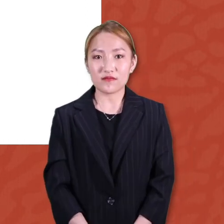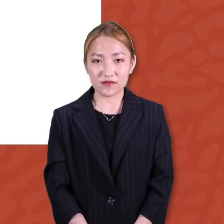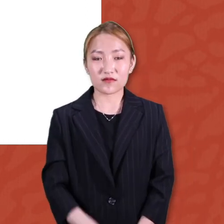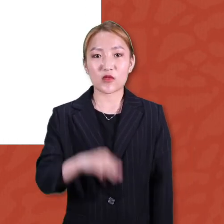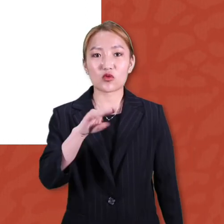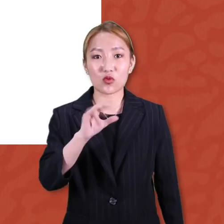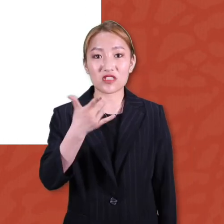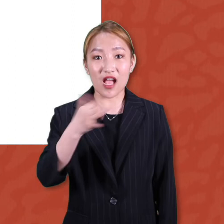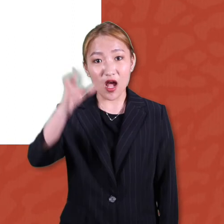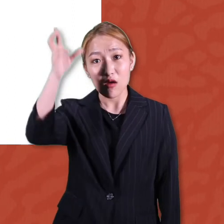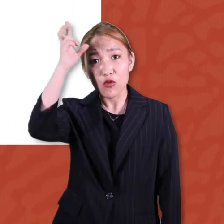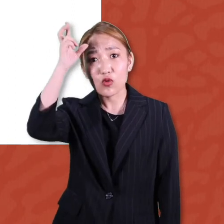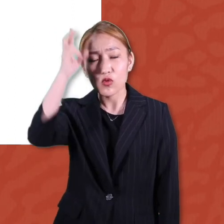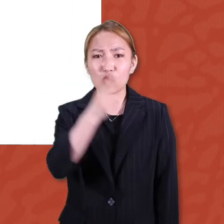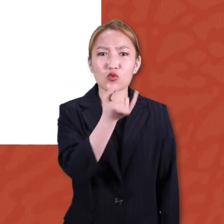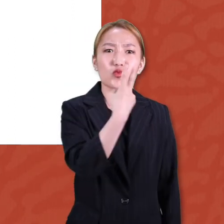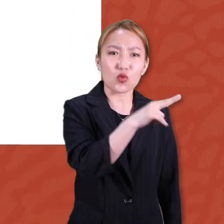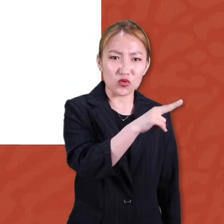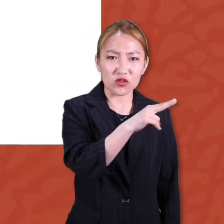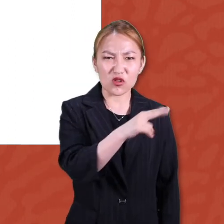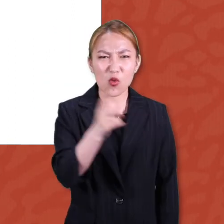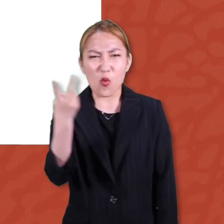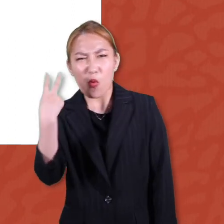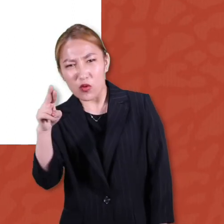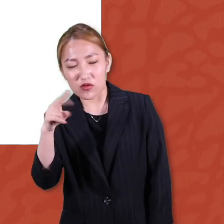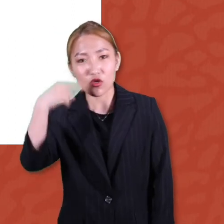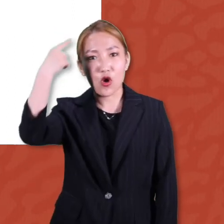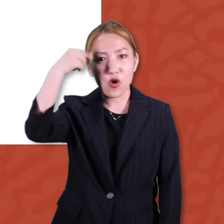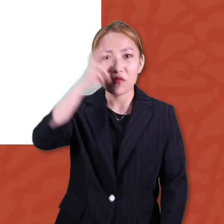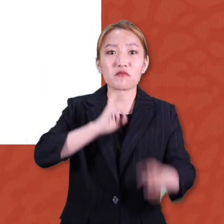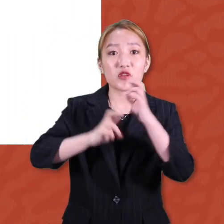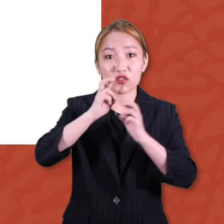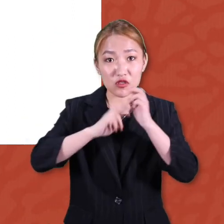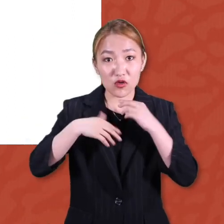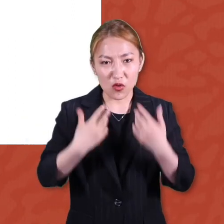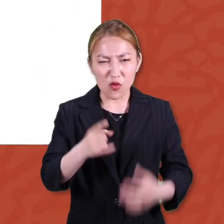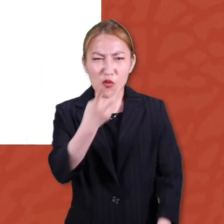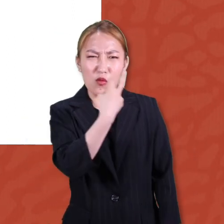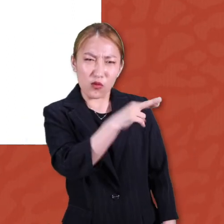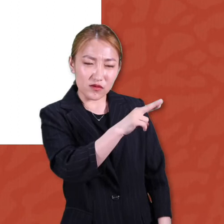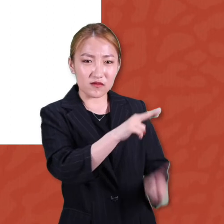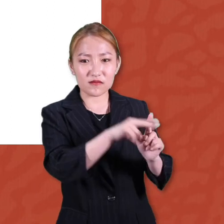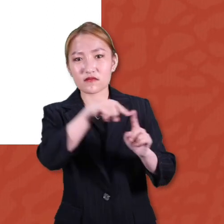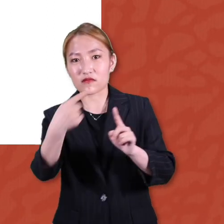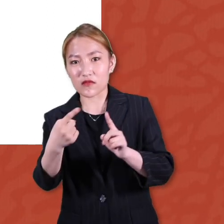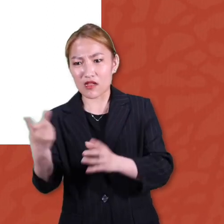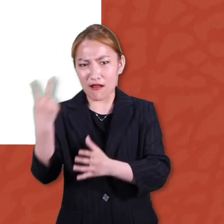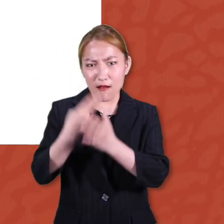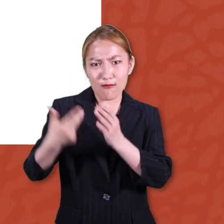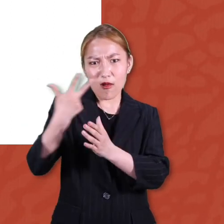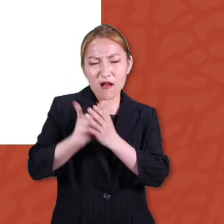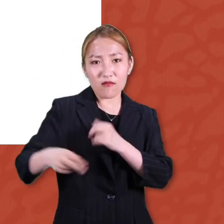Тусгай боловсрол нь дунд болон хүнд хэлбэрийн оюун ухааны бэрхшээлтэй, хүнд болон олон хөгжлийн